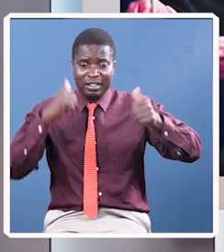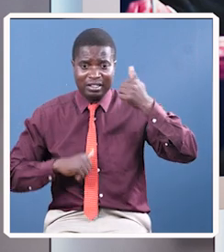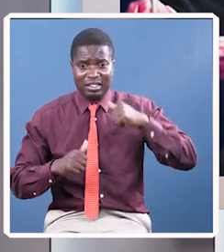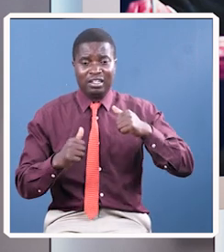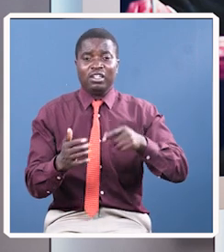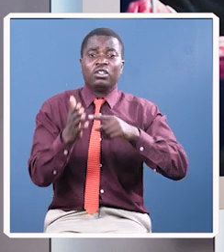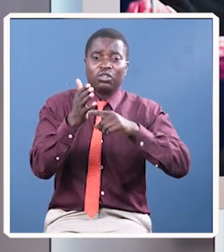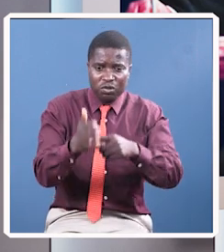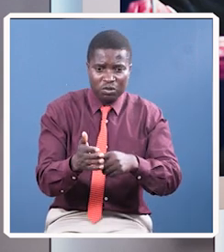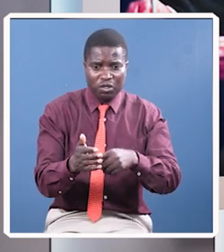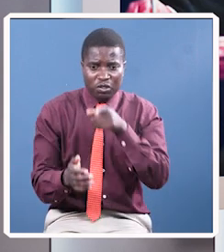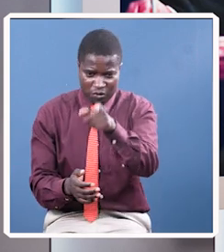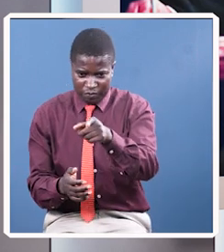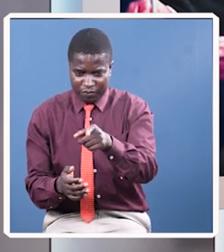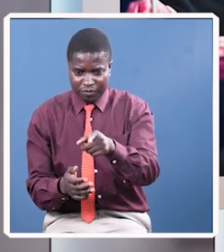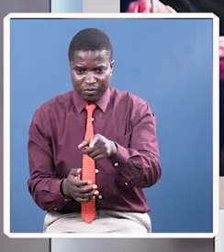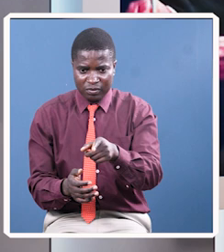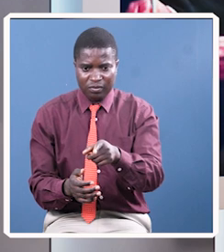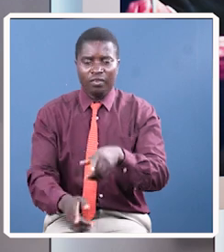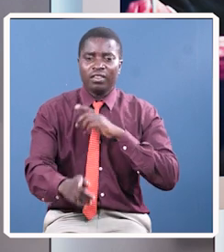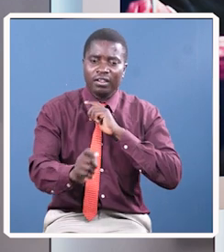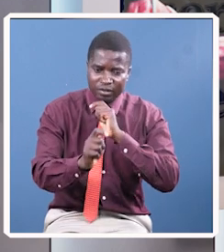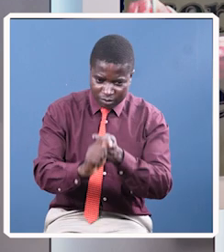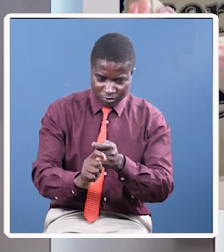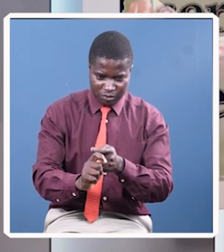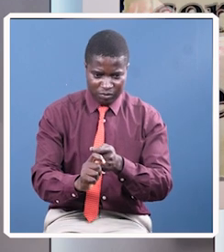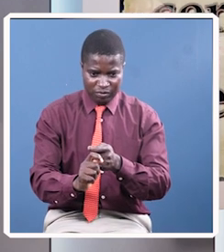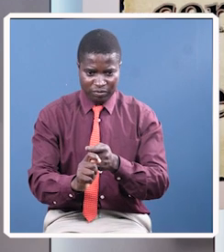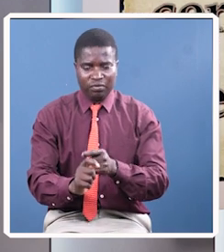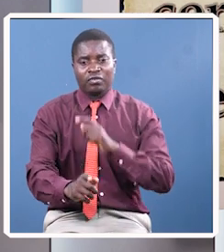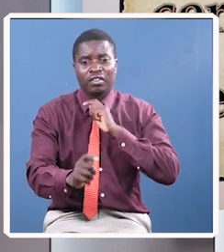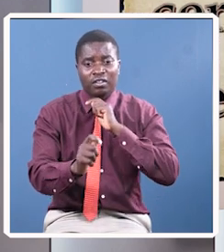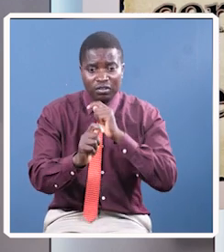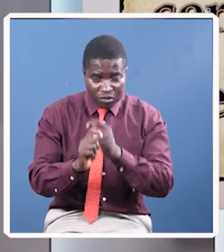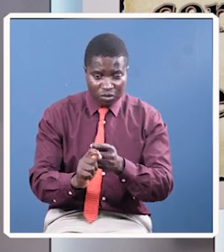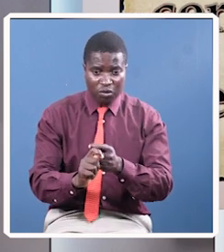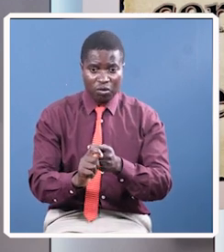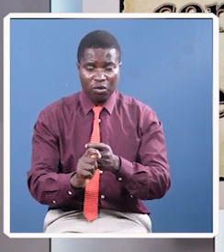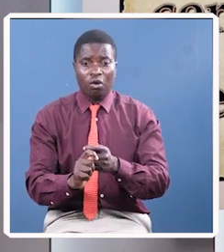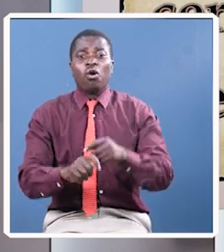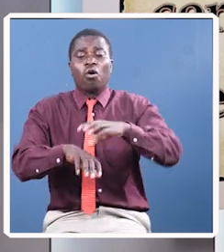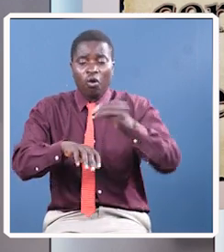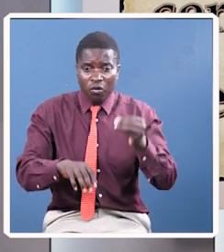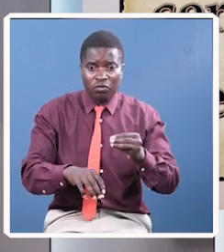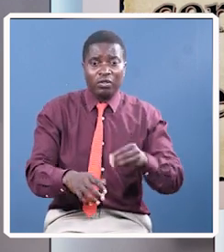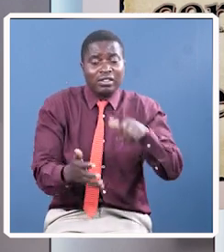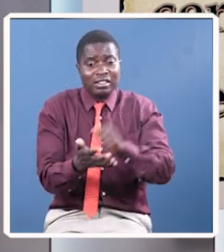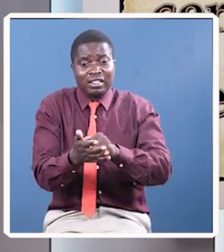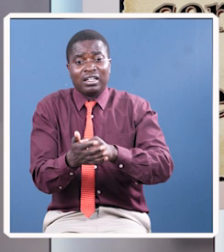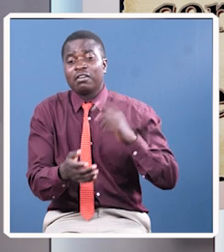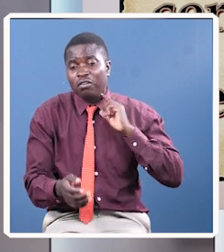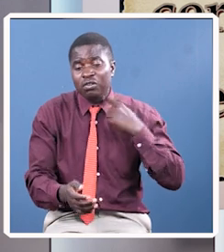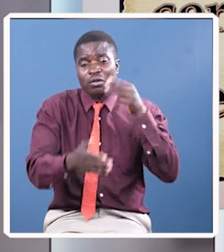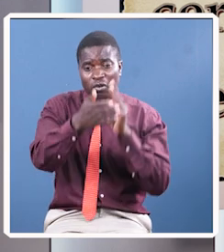idea pfungwa dzekuti muprofita wenhema inwanga. Ukaverenga Acts chapter 13 verse 6 inotaura